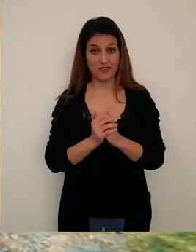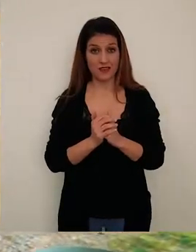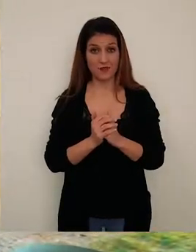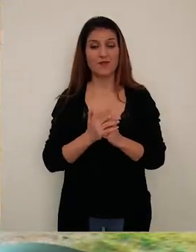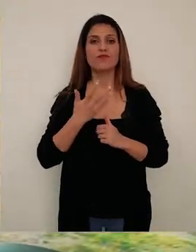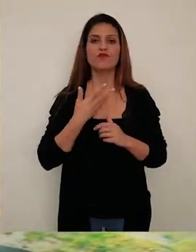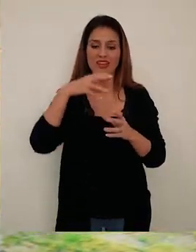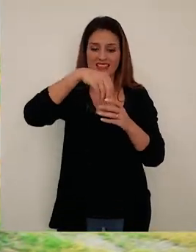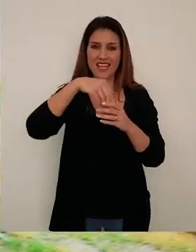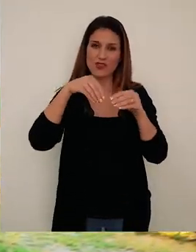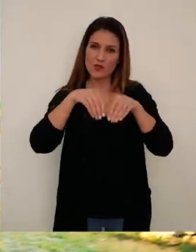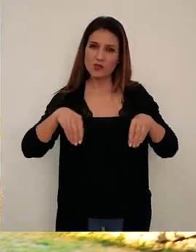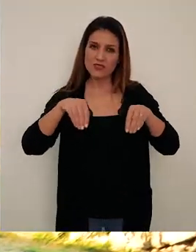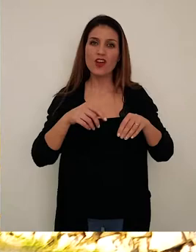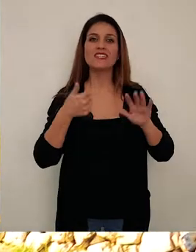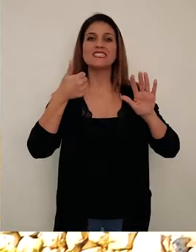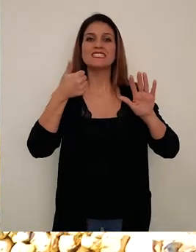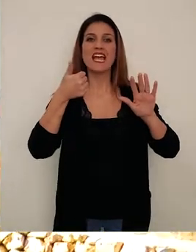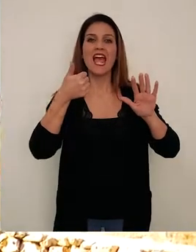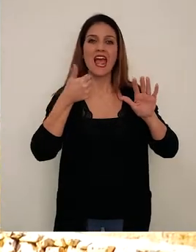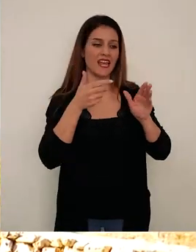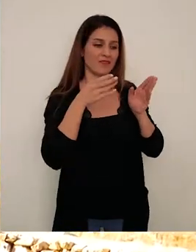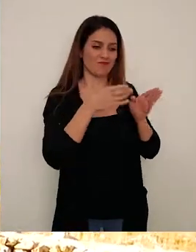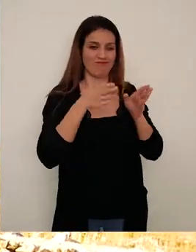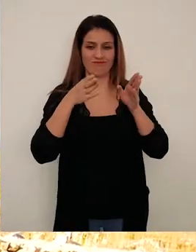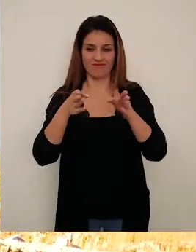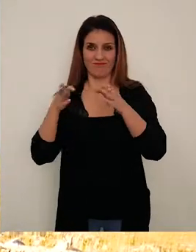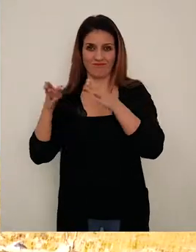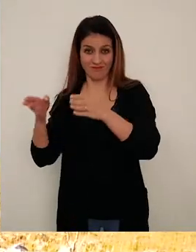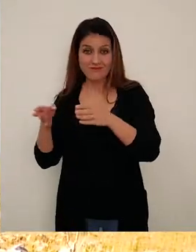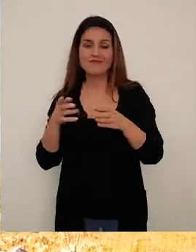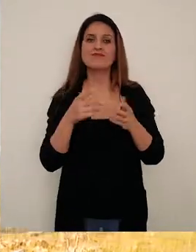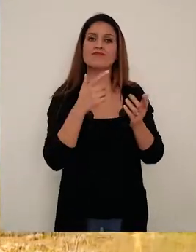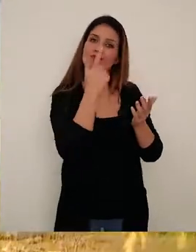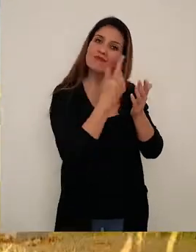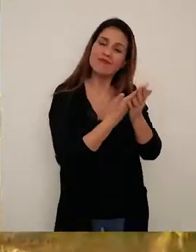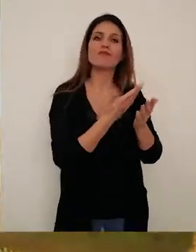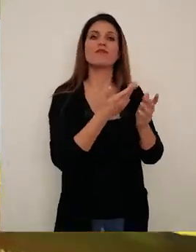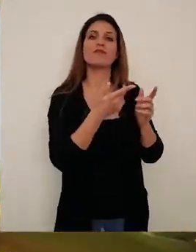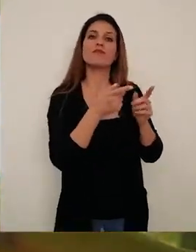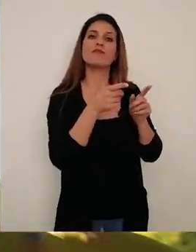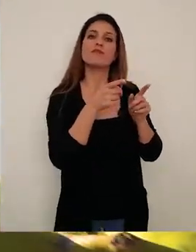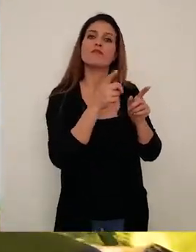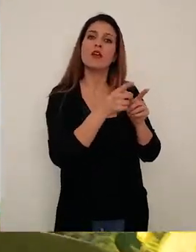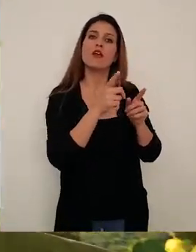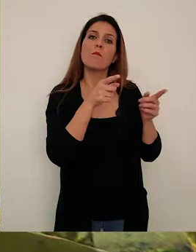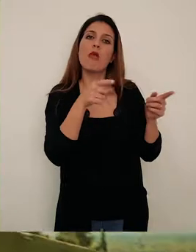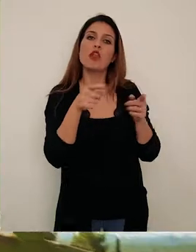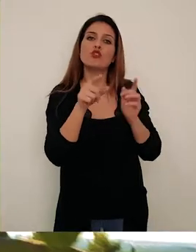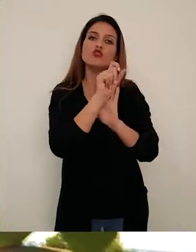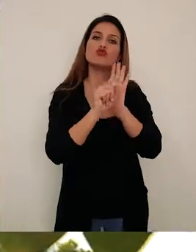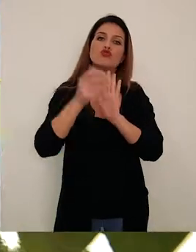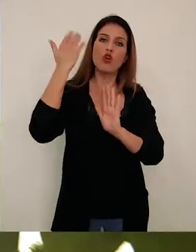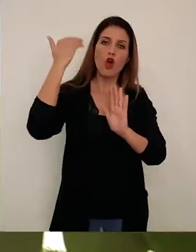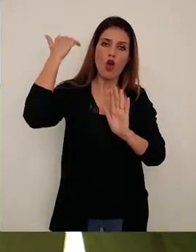museo sono state ricostruite ben 6 sezioni temporali differenti che ripercorrono la vita dell'uomo dalla preistoria ai giorni nostri.